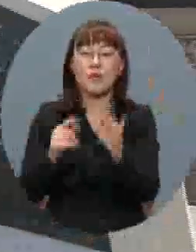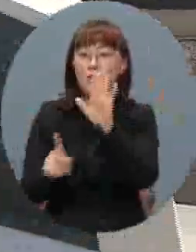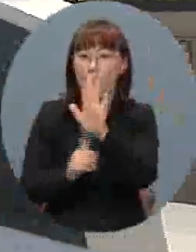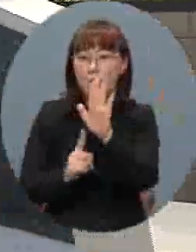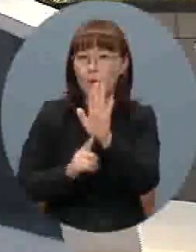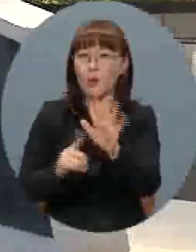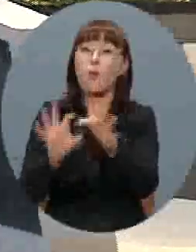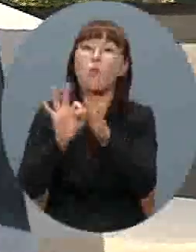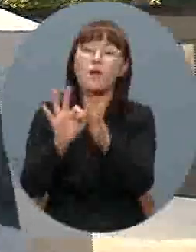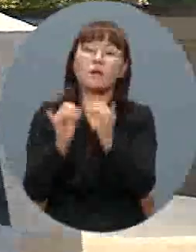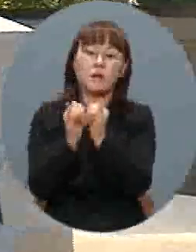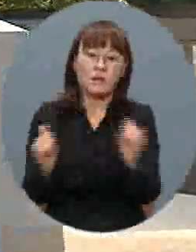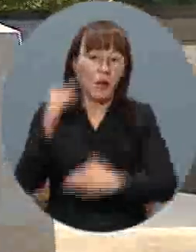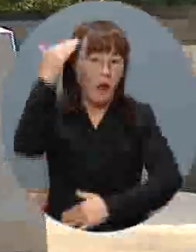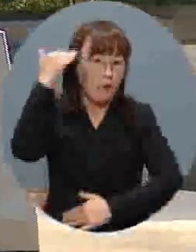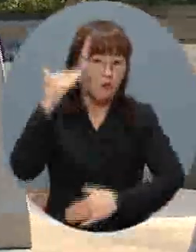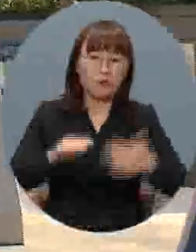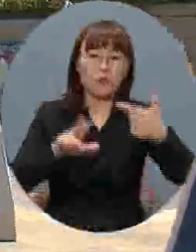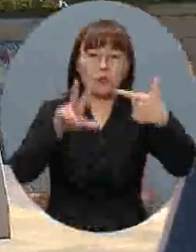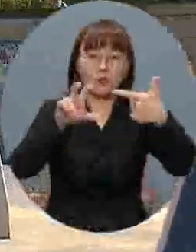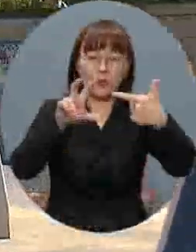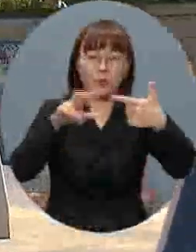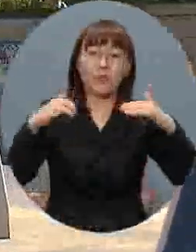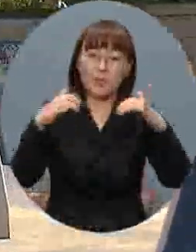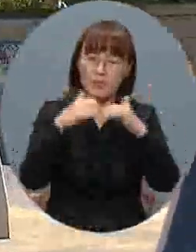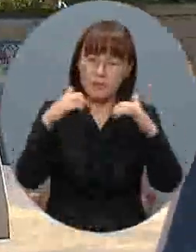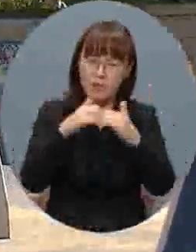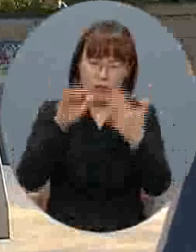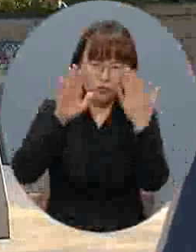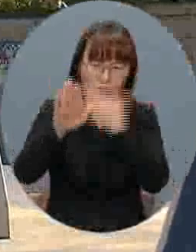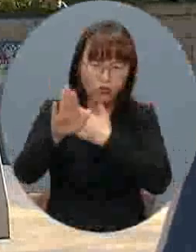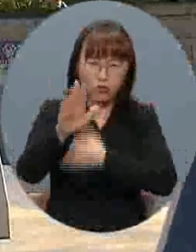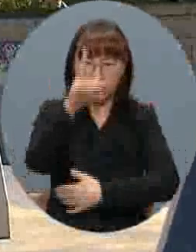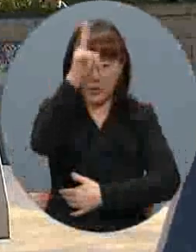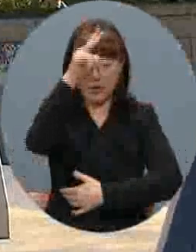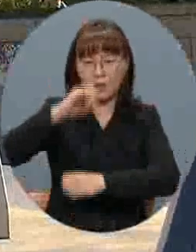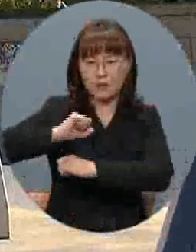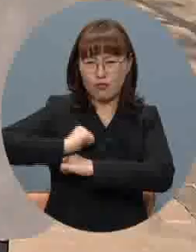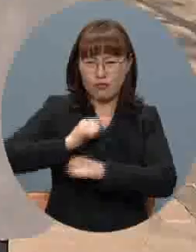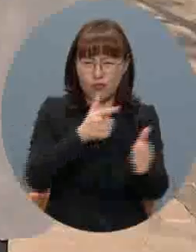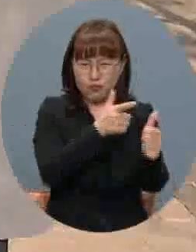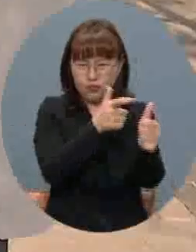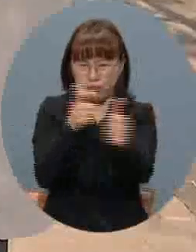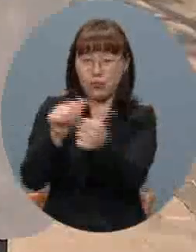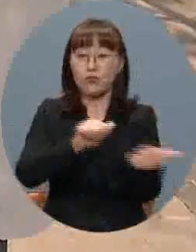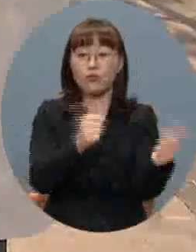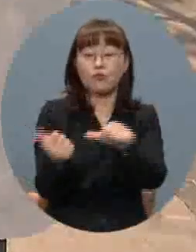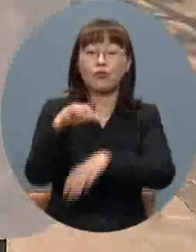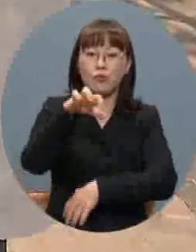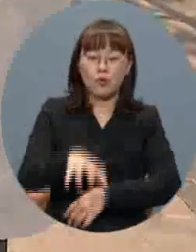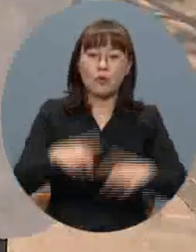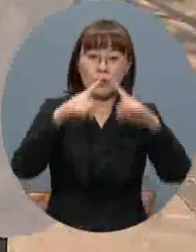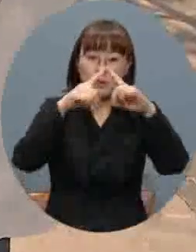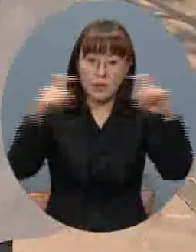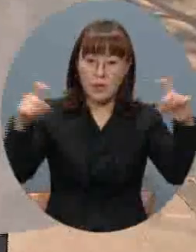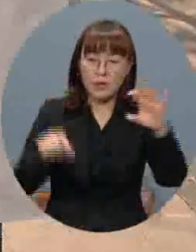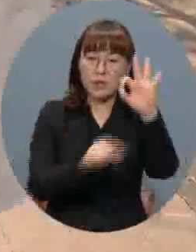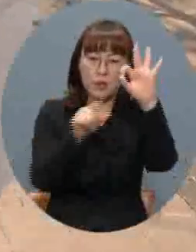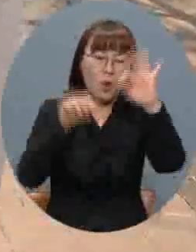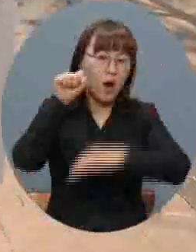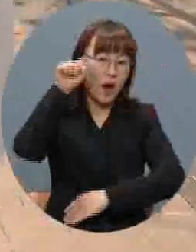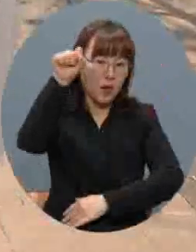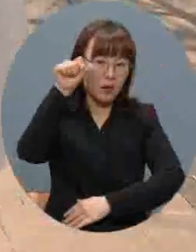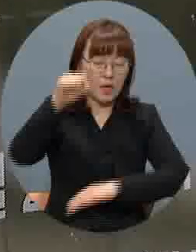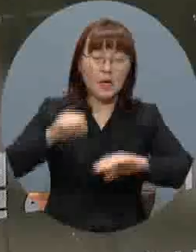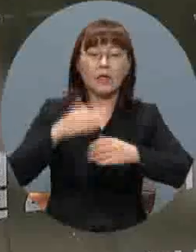관련자 등이 한국전쟁 발발 직후 군경에 의해 학살된 곳입니다. 위령탑은 10월 항쟁뿐만